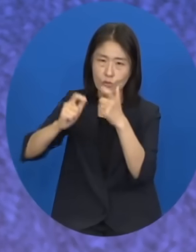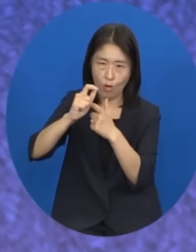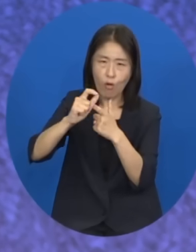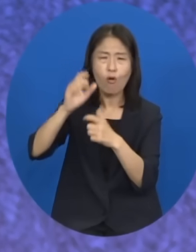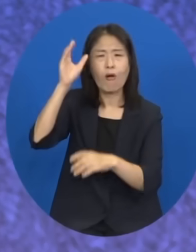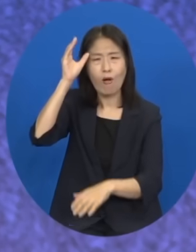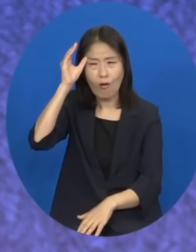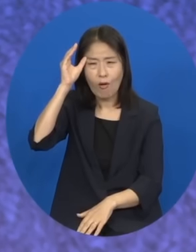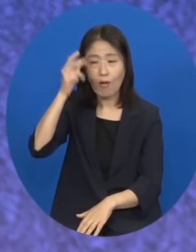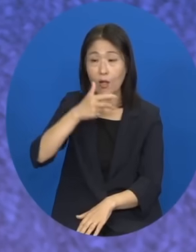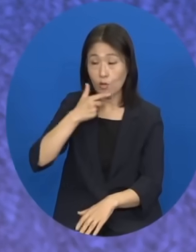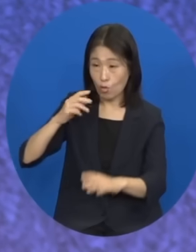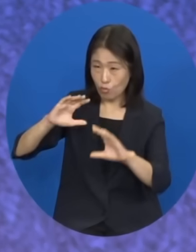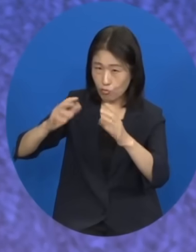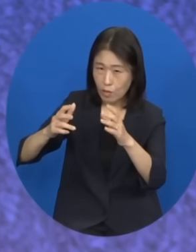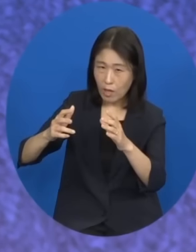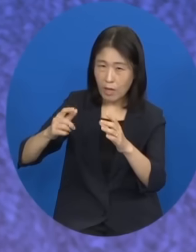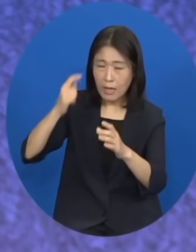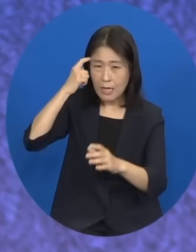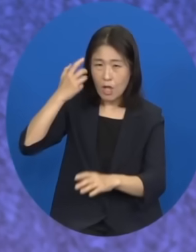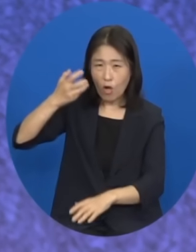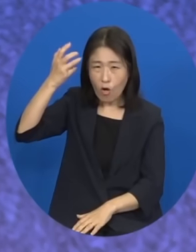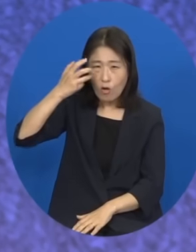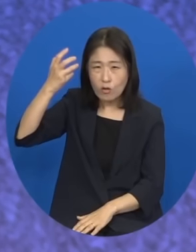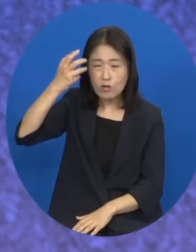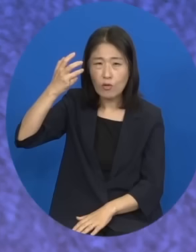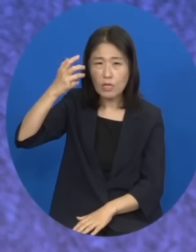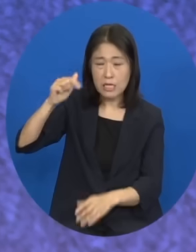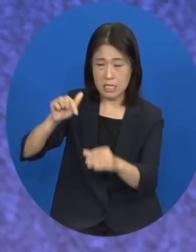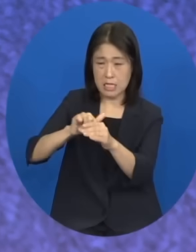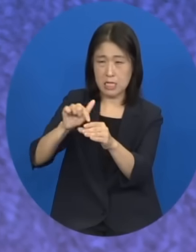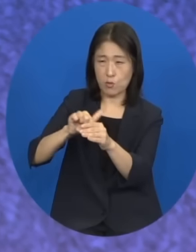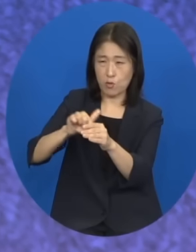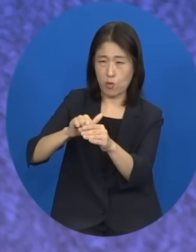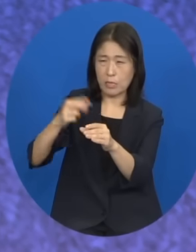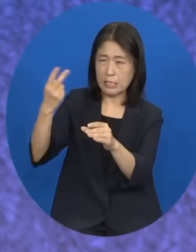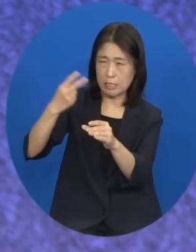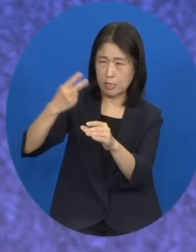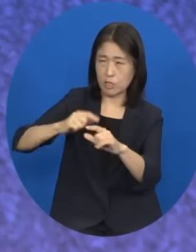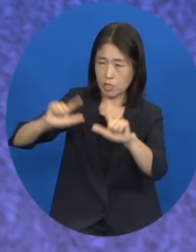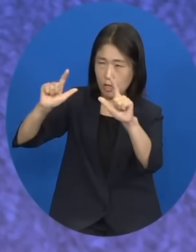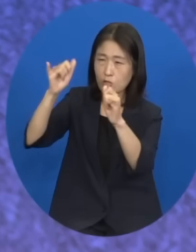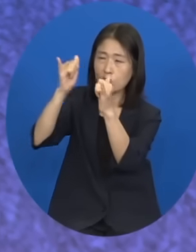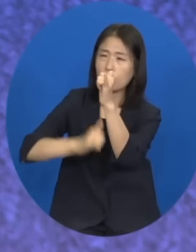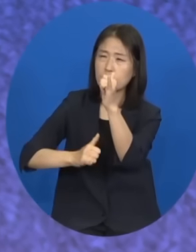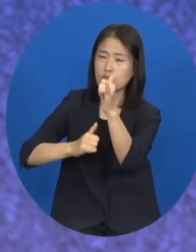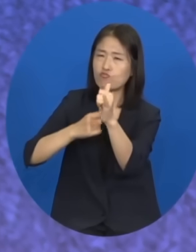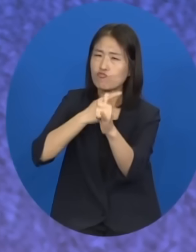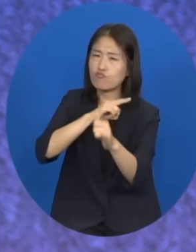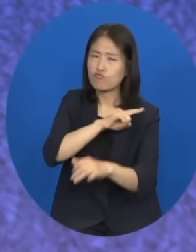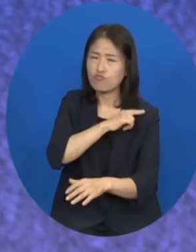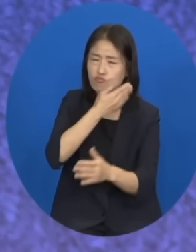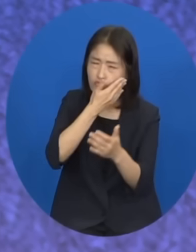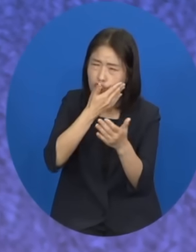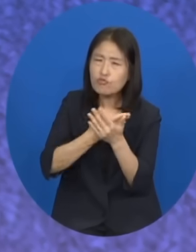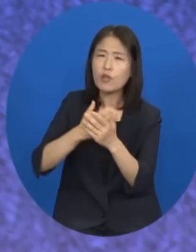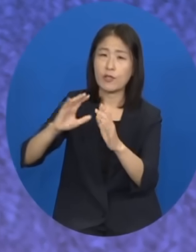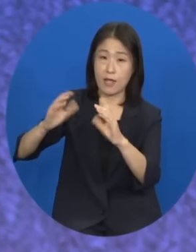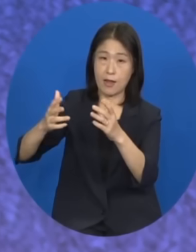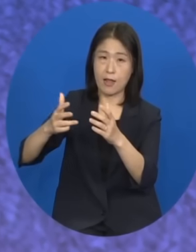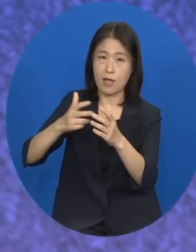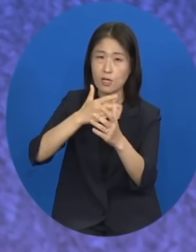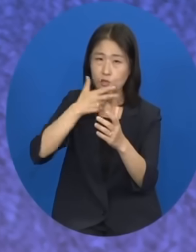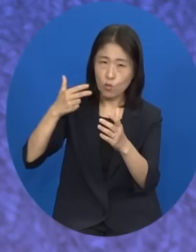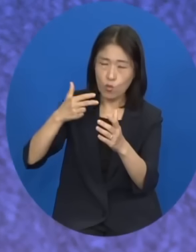영국은 영적으로 2000년 기독교 역사에 매우 중요한 나라입니다. 종교개혁의 나라이고